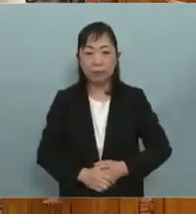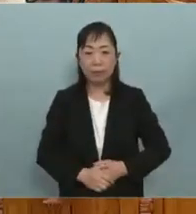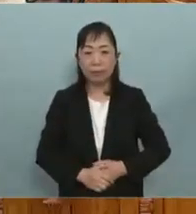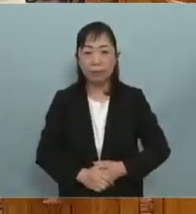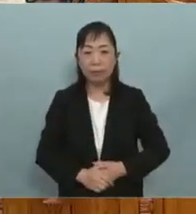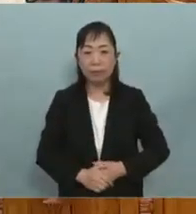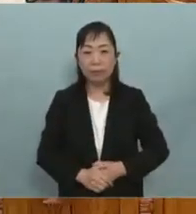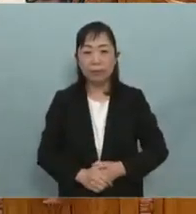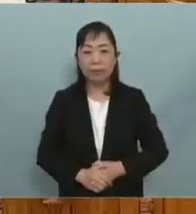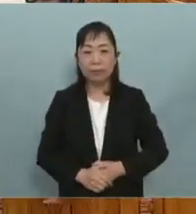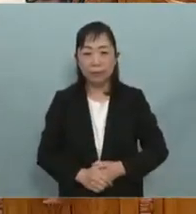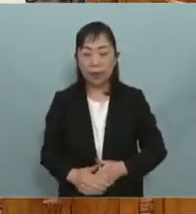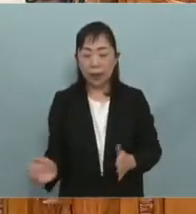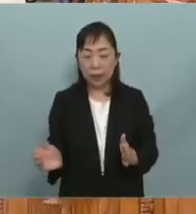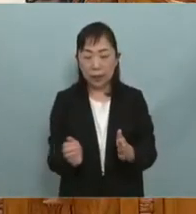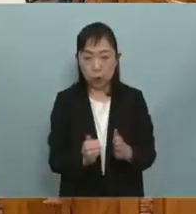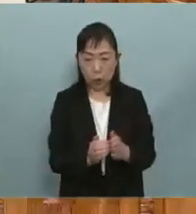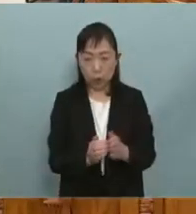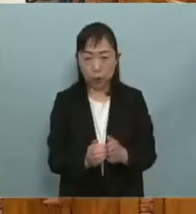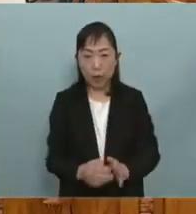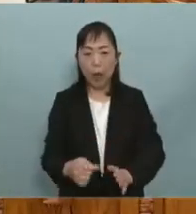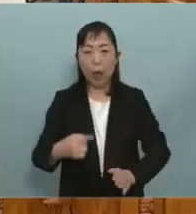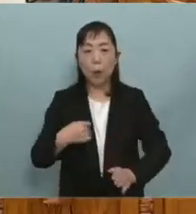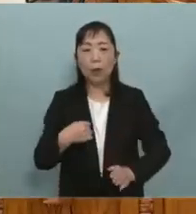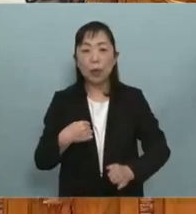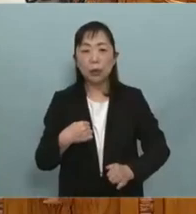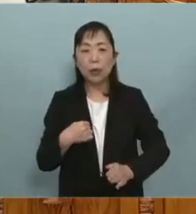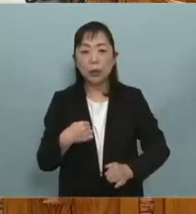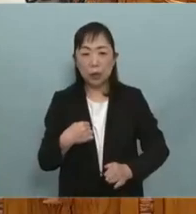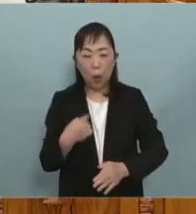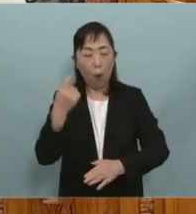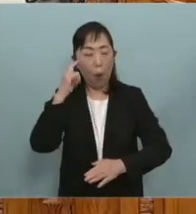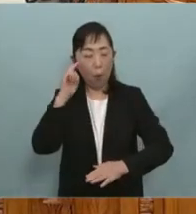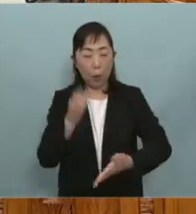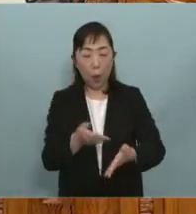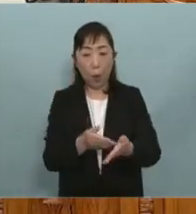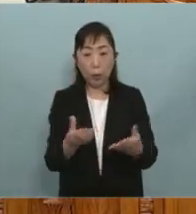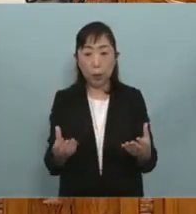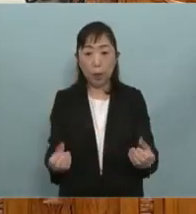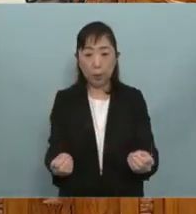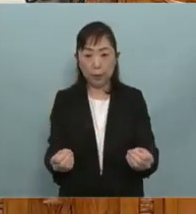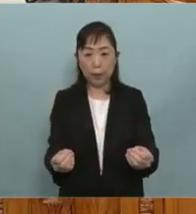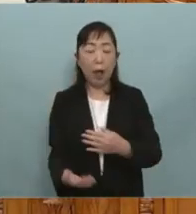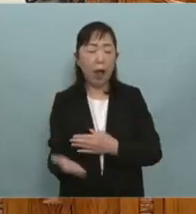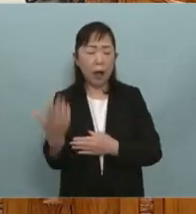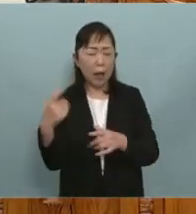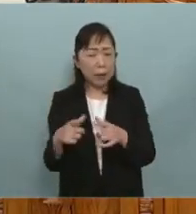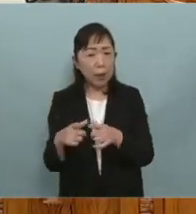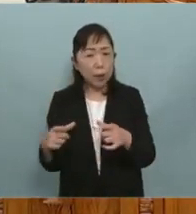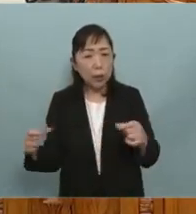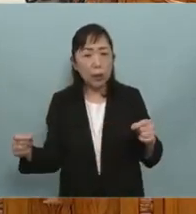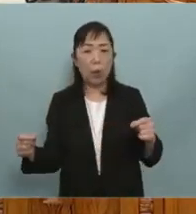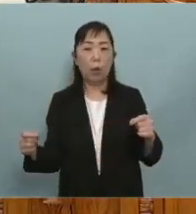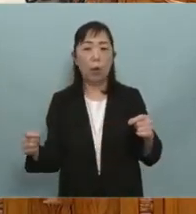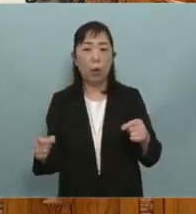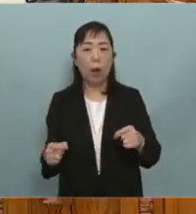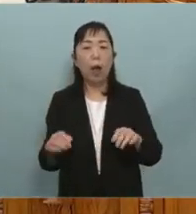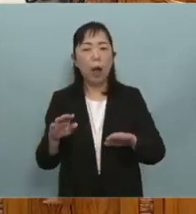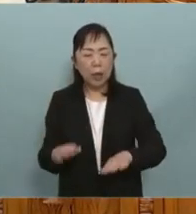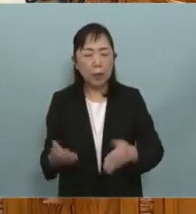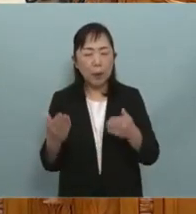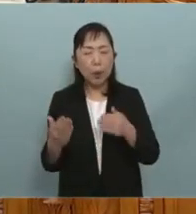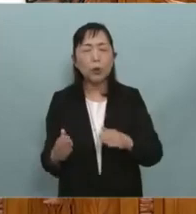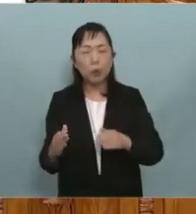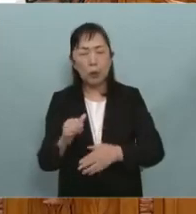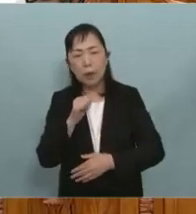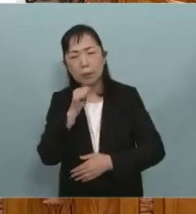です以上私の思いを申し述べます勝手の日本は今ほど豊かで